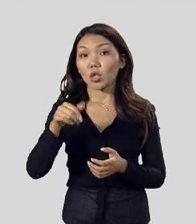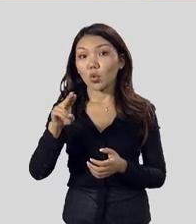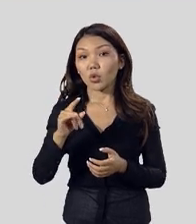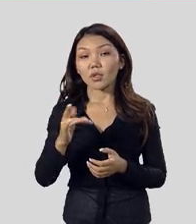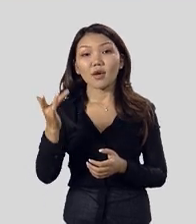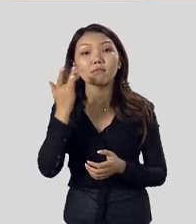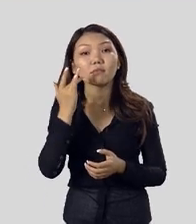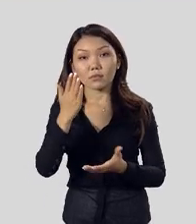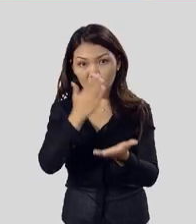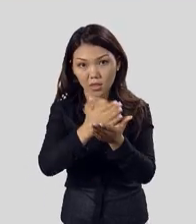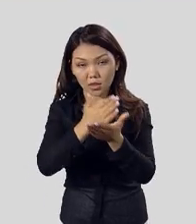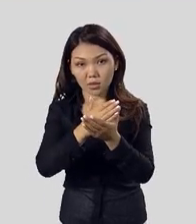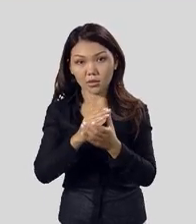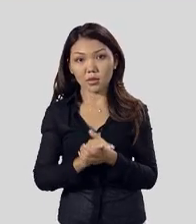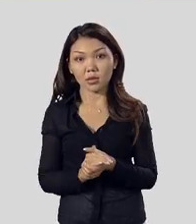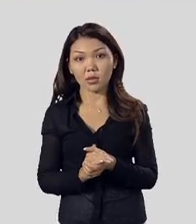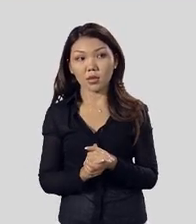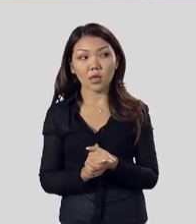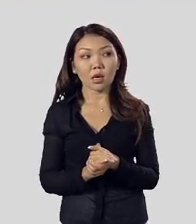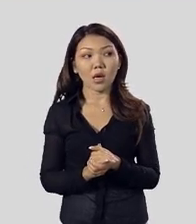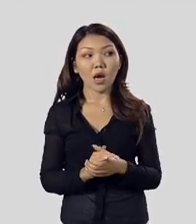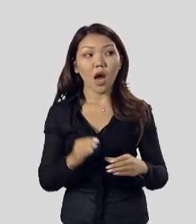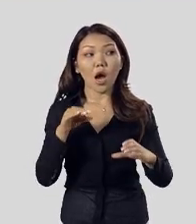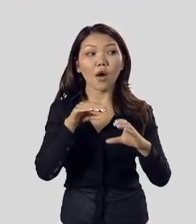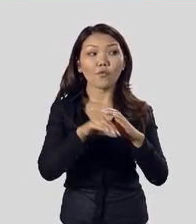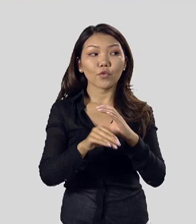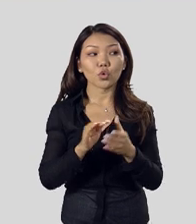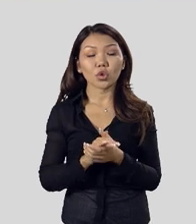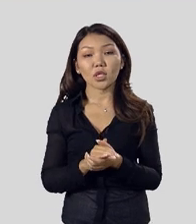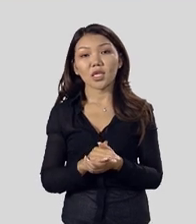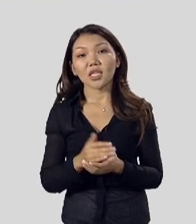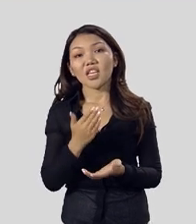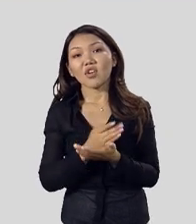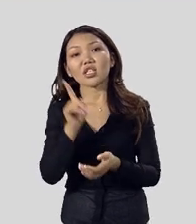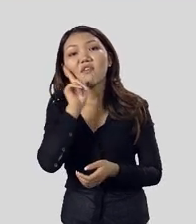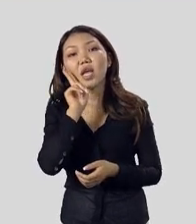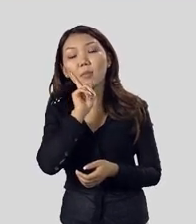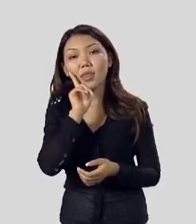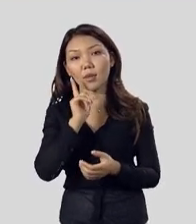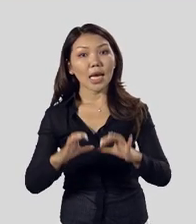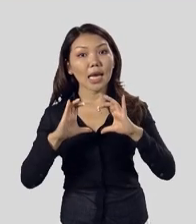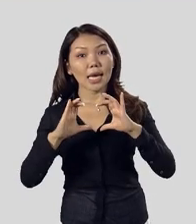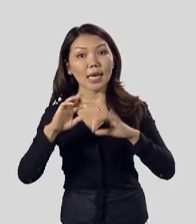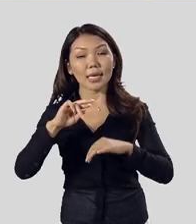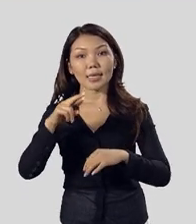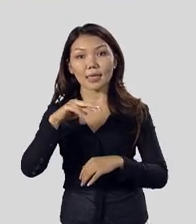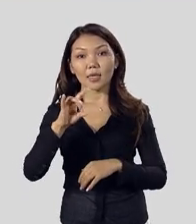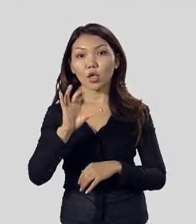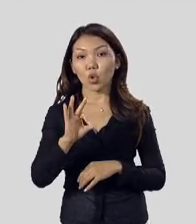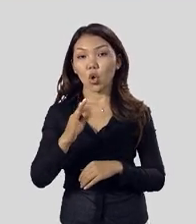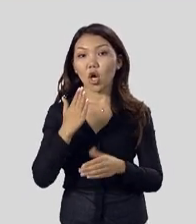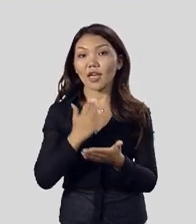постоянно о включении являются временными образованиями ядро является